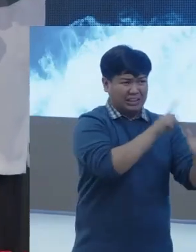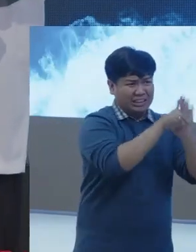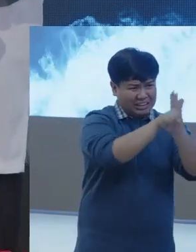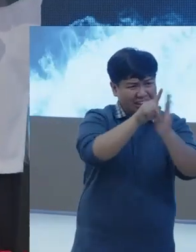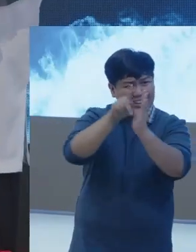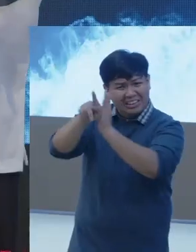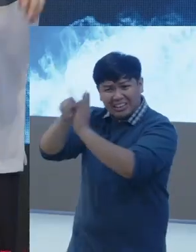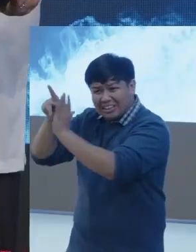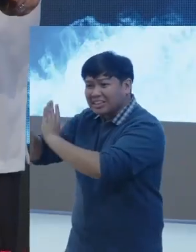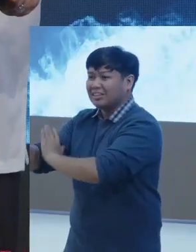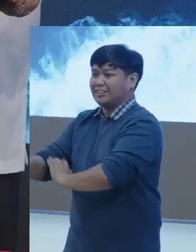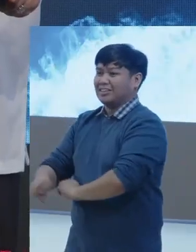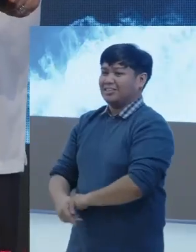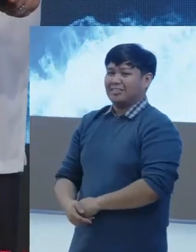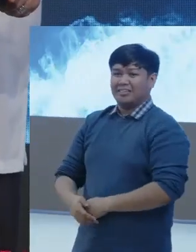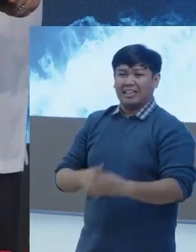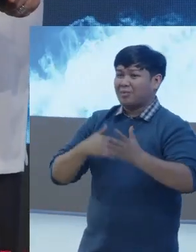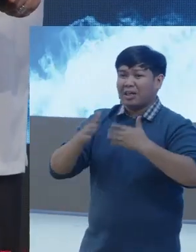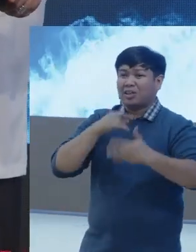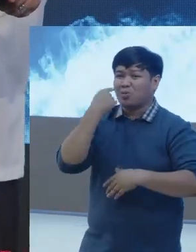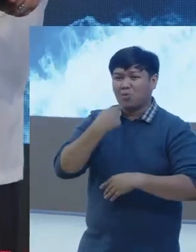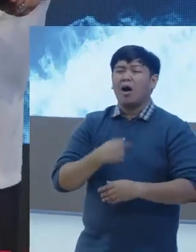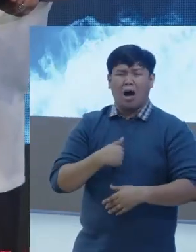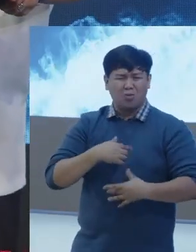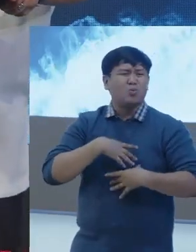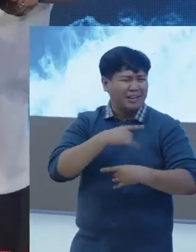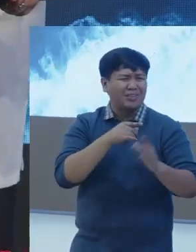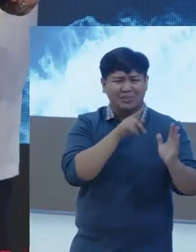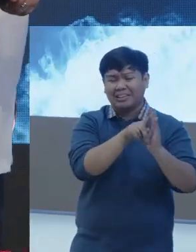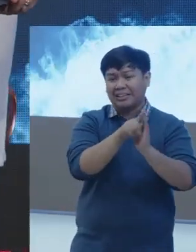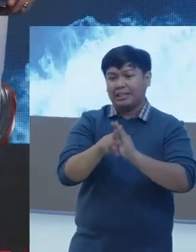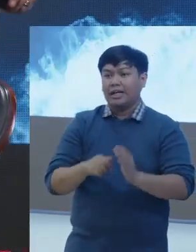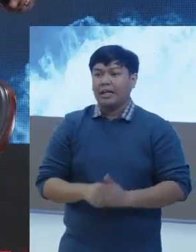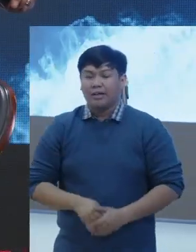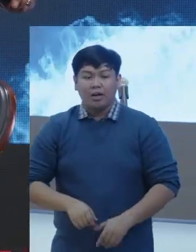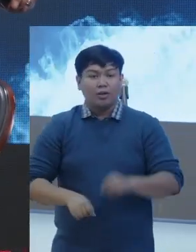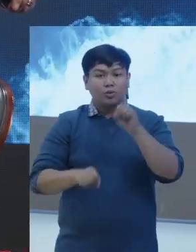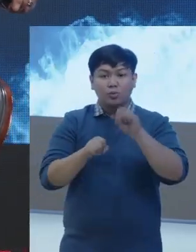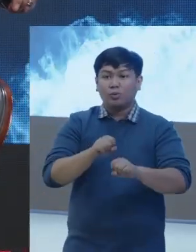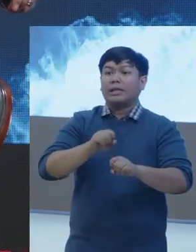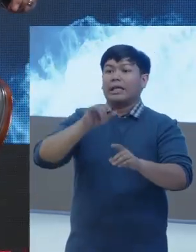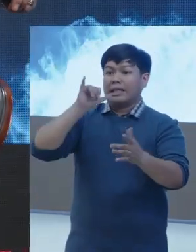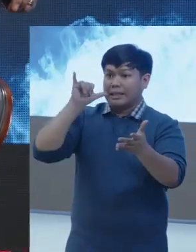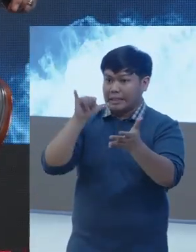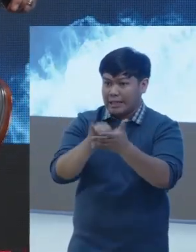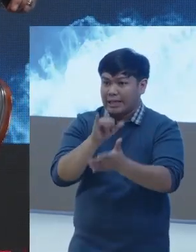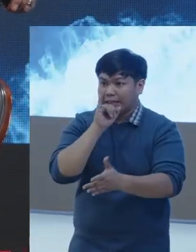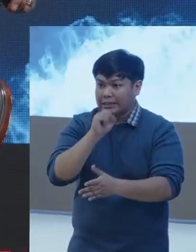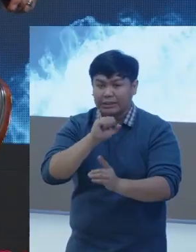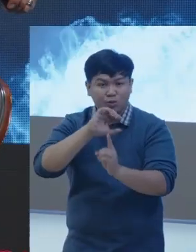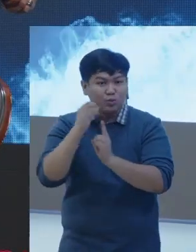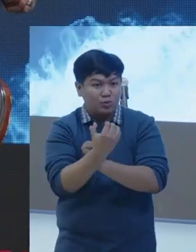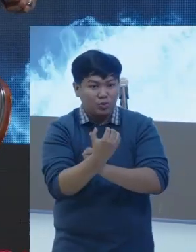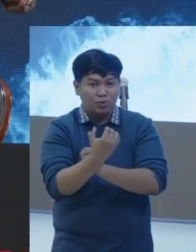word na Hamas. So ang sabi ng hari, inutos niya,